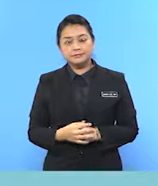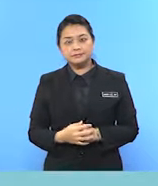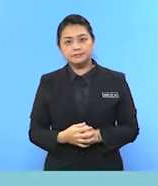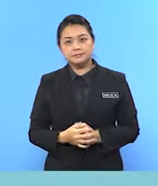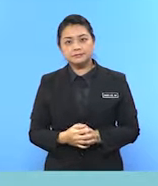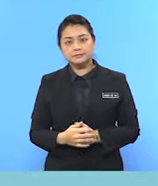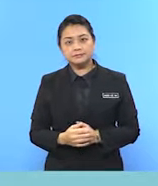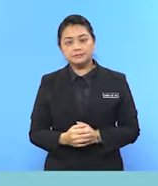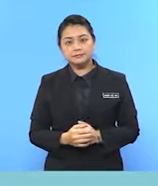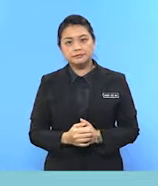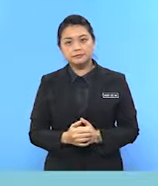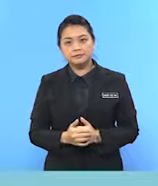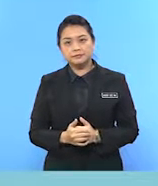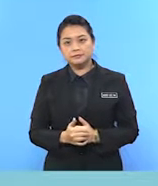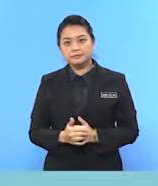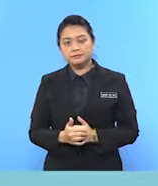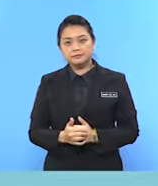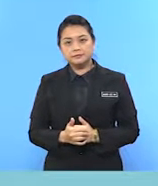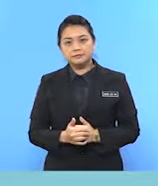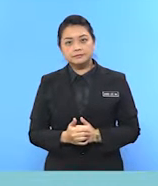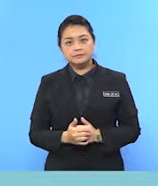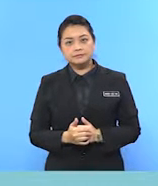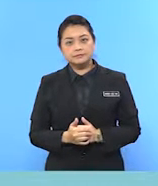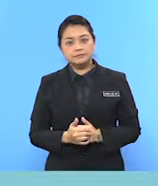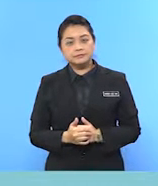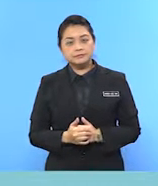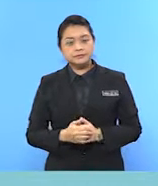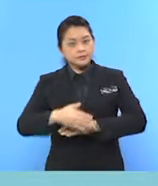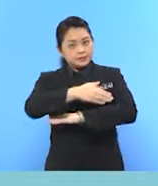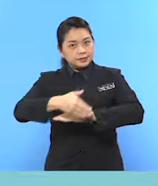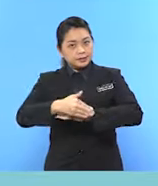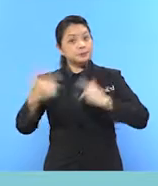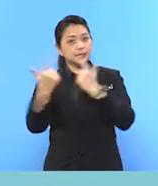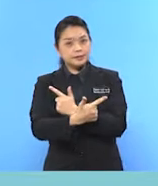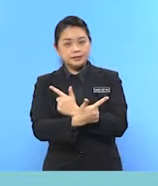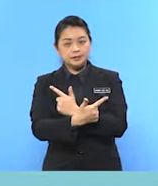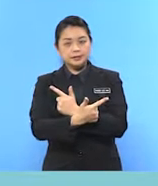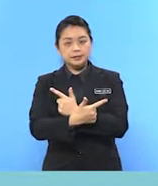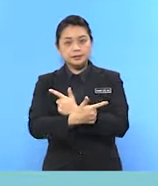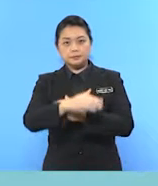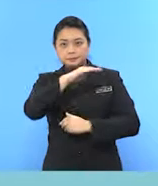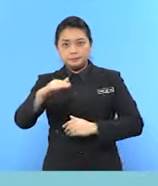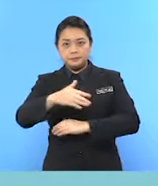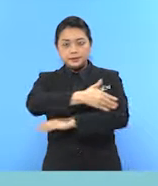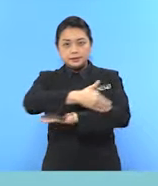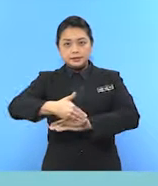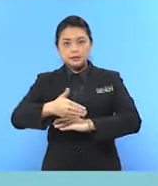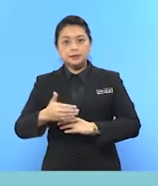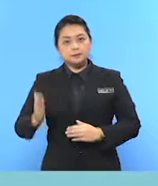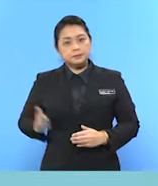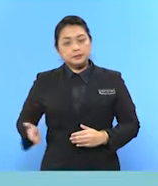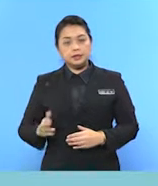PQ1 bersamaan dengan 3/4.